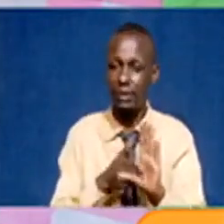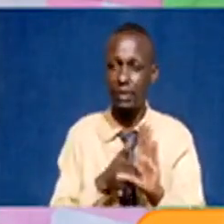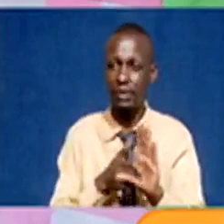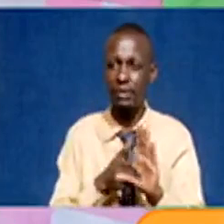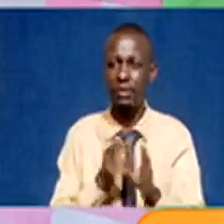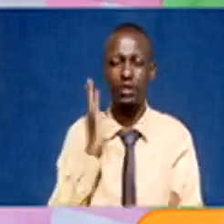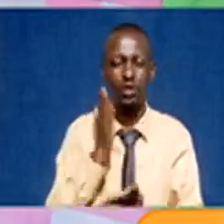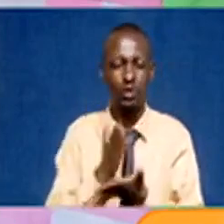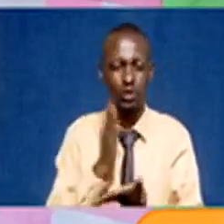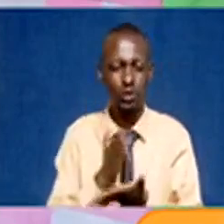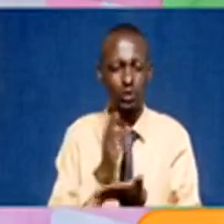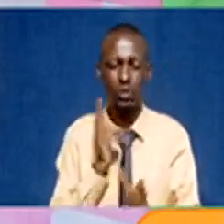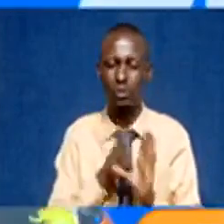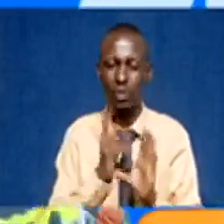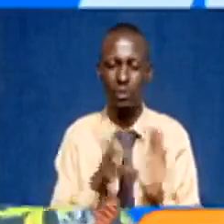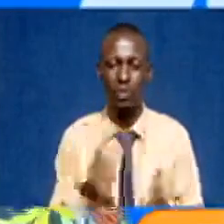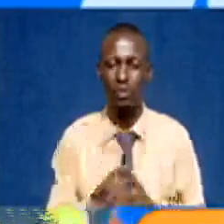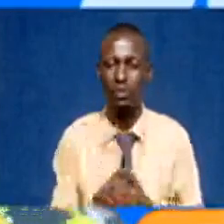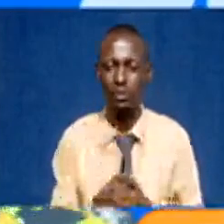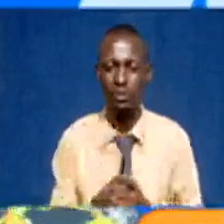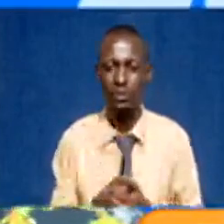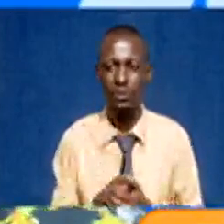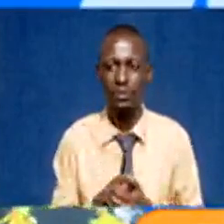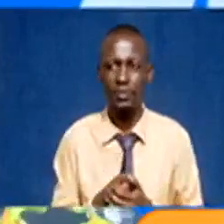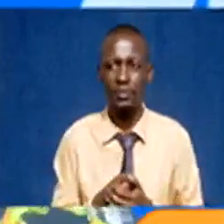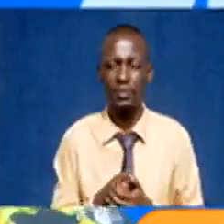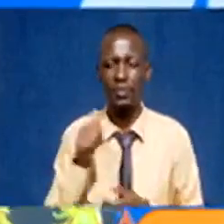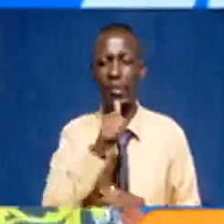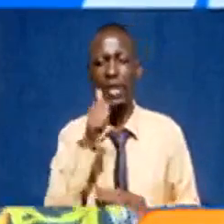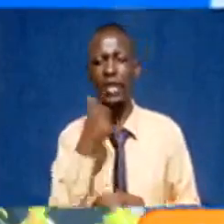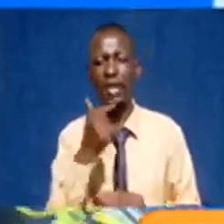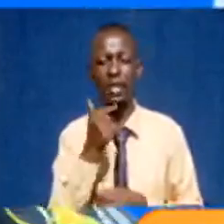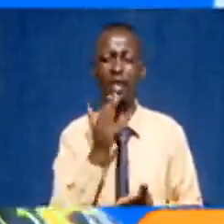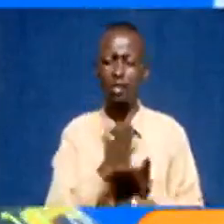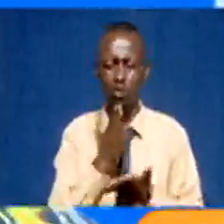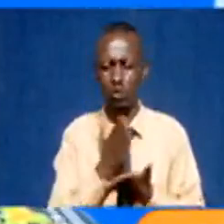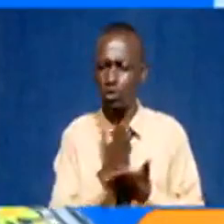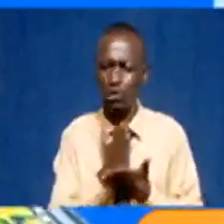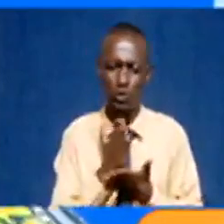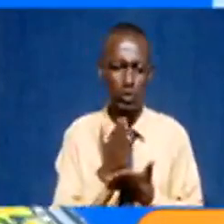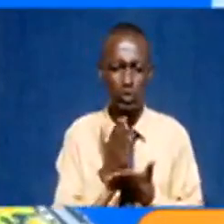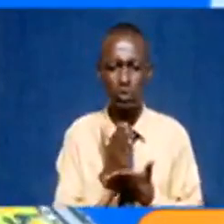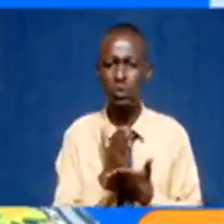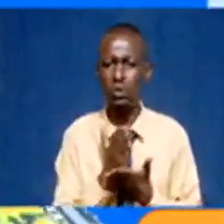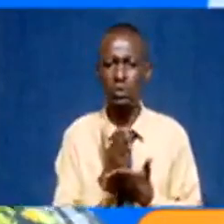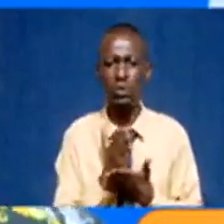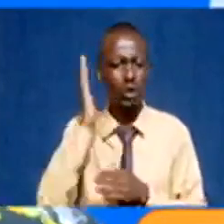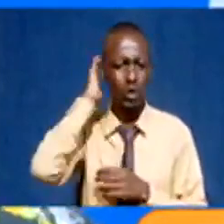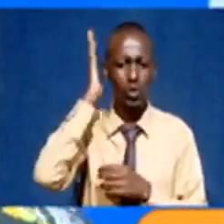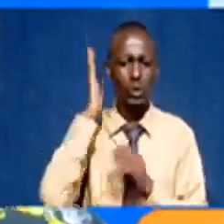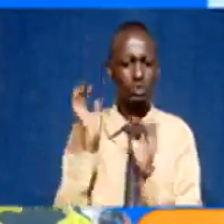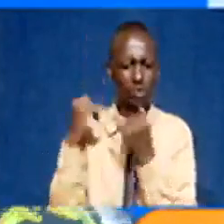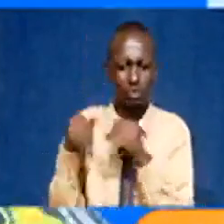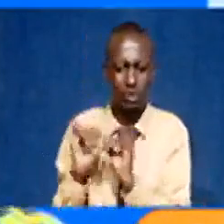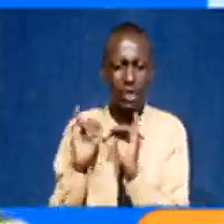is lil, watu wacheze na shabiki. Walo nilikuwa nao ndio walianza kusema, kumbe ni ukweli, wakasema, hata wao watajaribu.